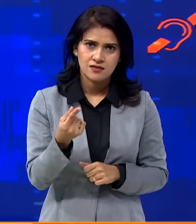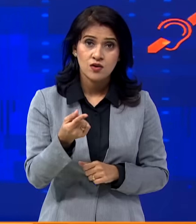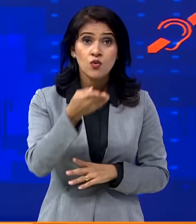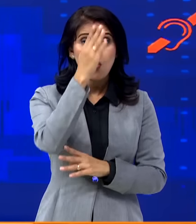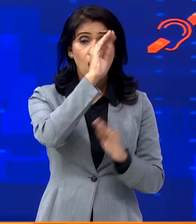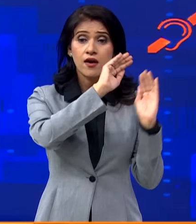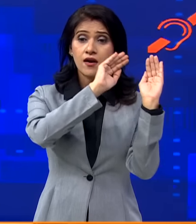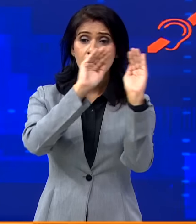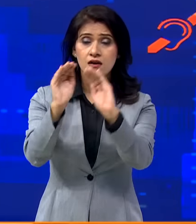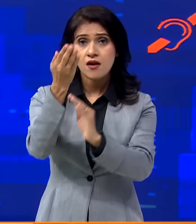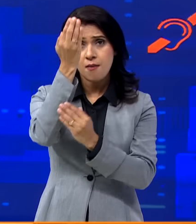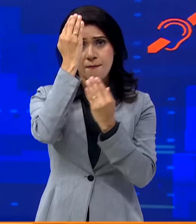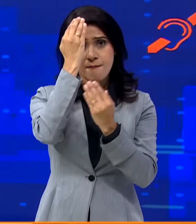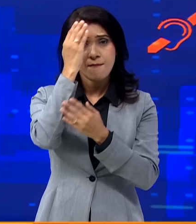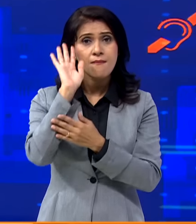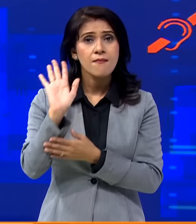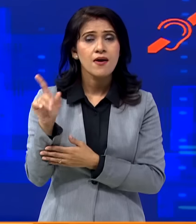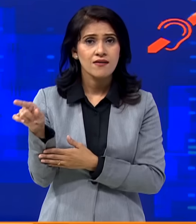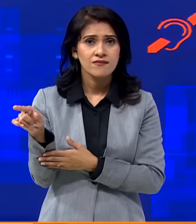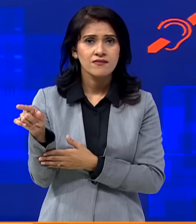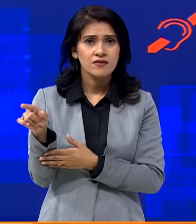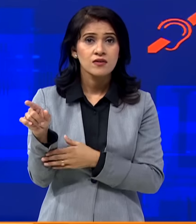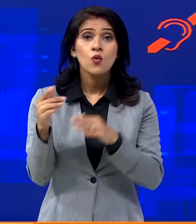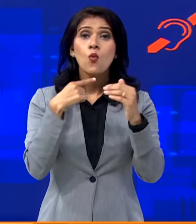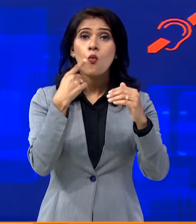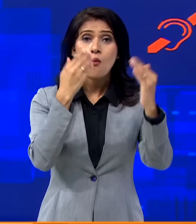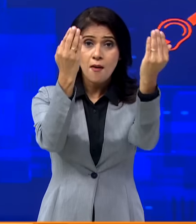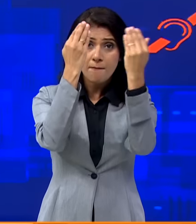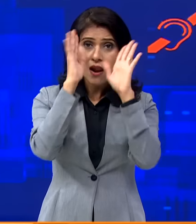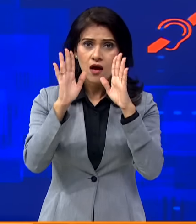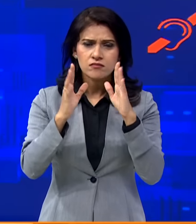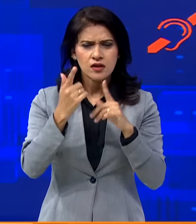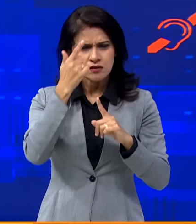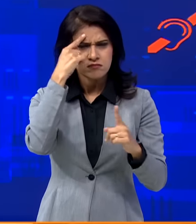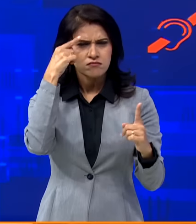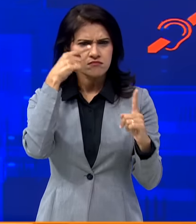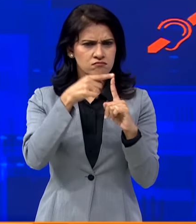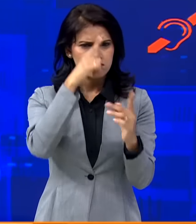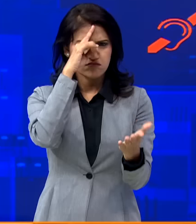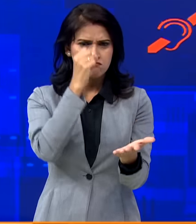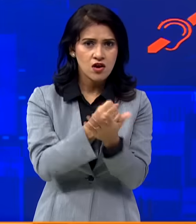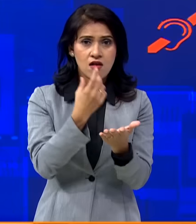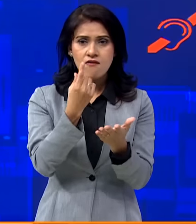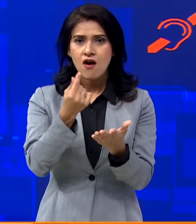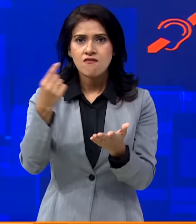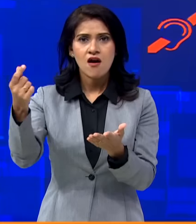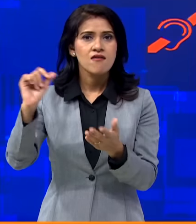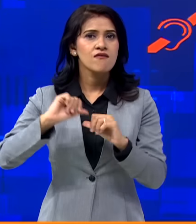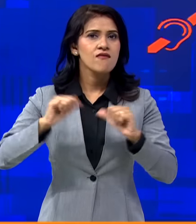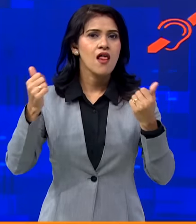भगवान की असीम कृपा होती है वही इतने बड़े-बड़े फैसले इतनी सरलता से ले सकता